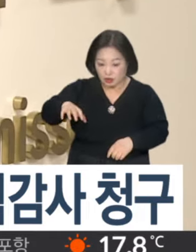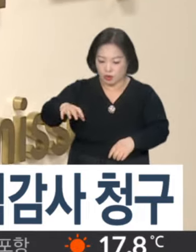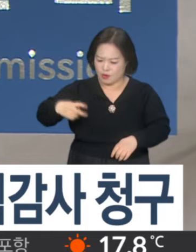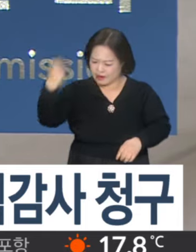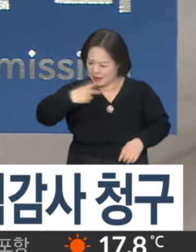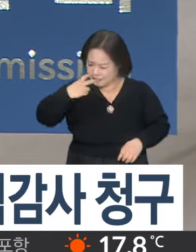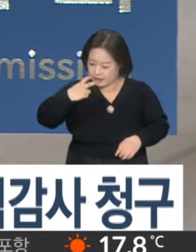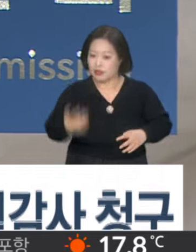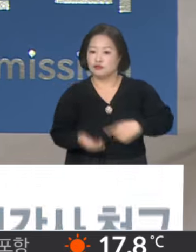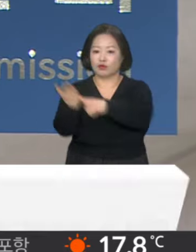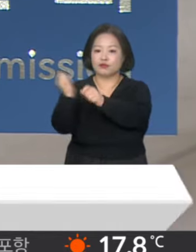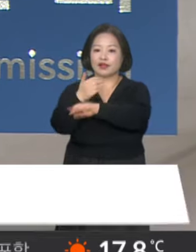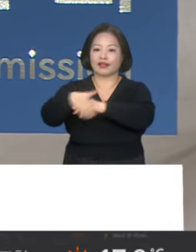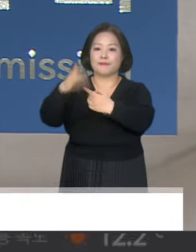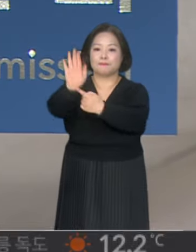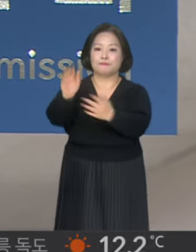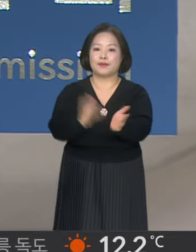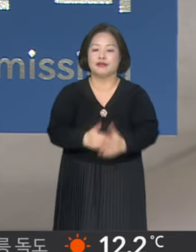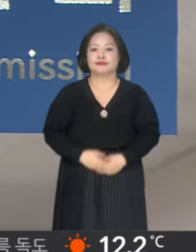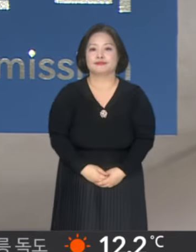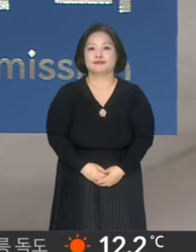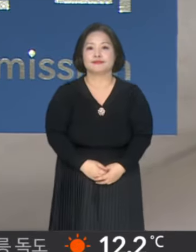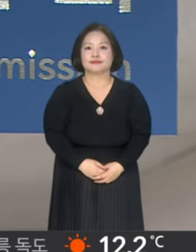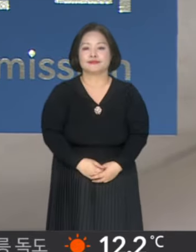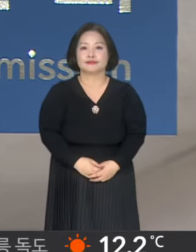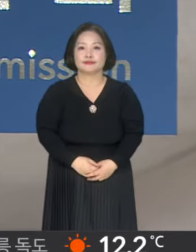예정입니다 연합뉴스 t 강은 날입니다